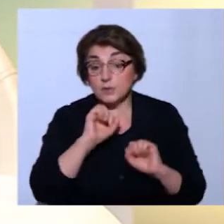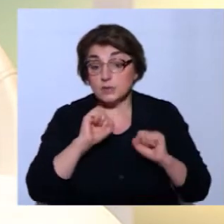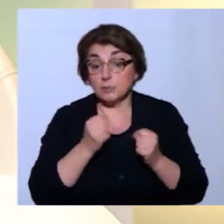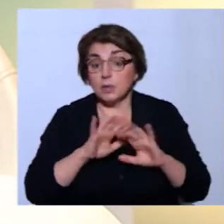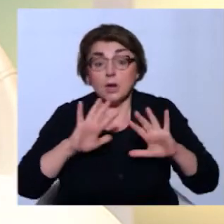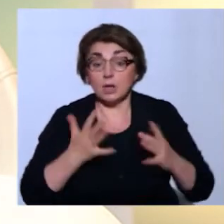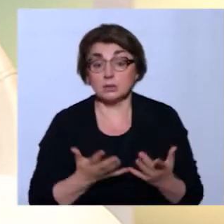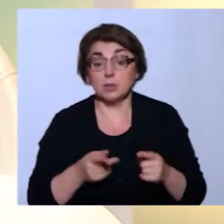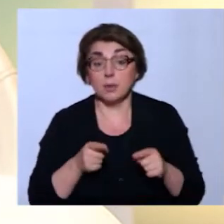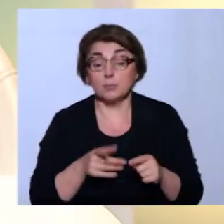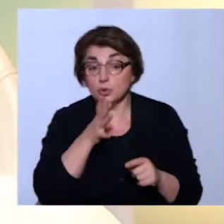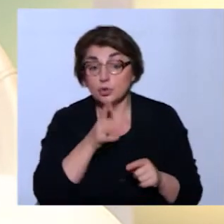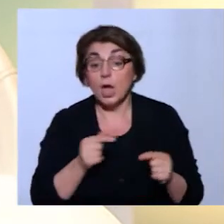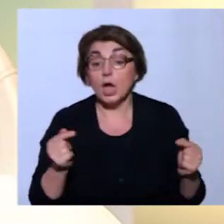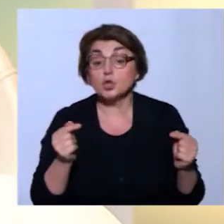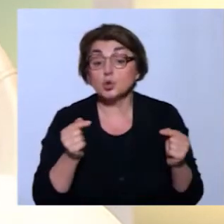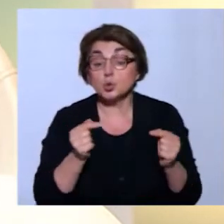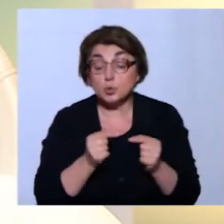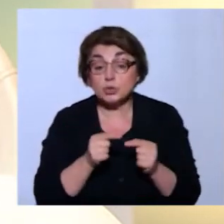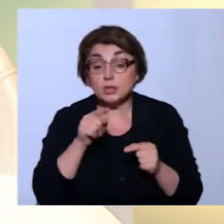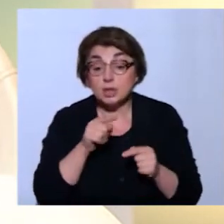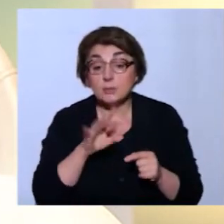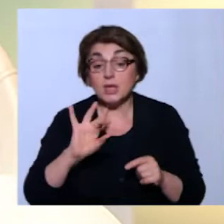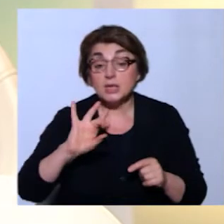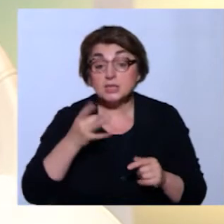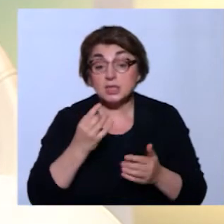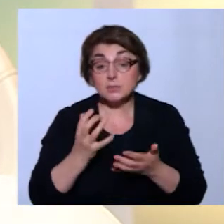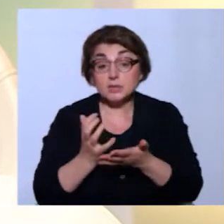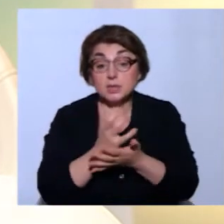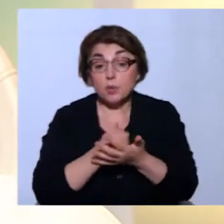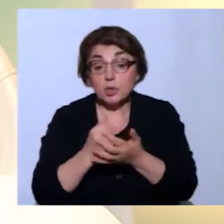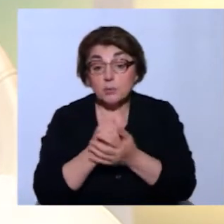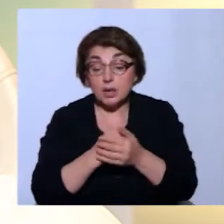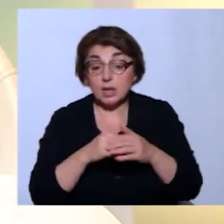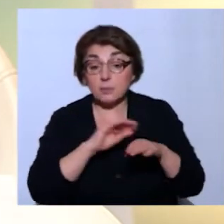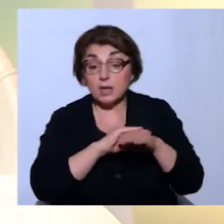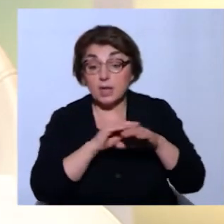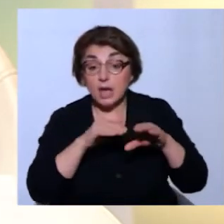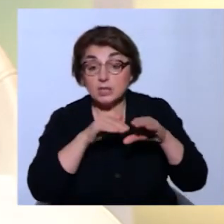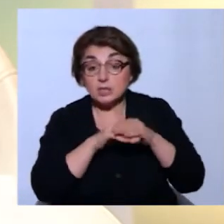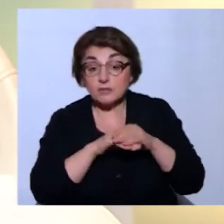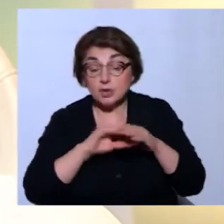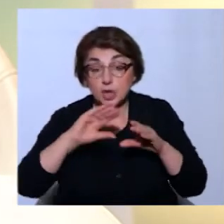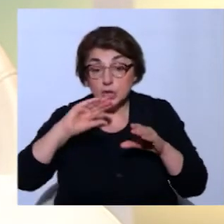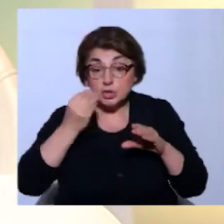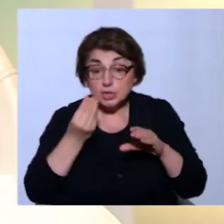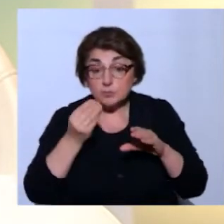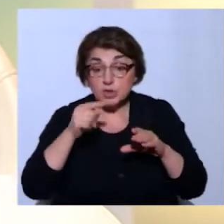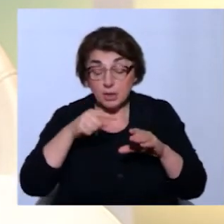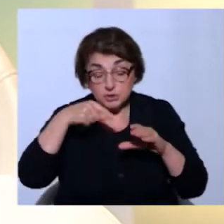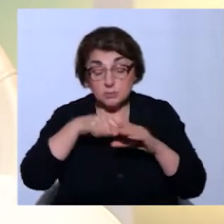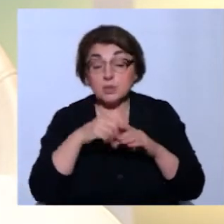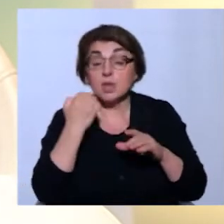რაშია საქმე? აი ზუსტად იმიტომ იმარაგებენ ცხიმს, რომ აი ასეთ პერიოდში ის ცხიმი და ცხიმში არსებული